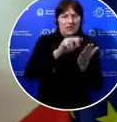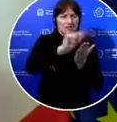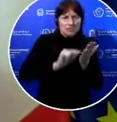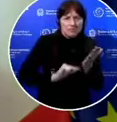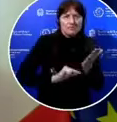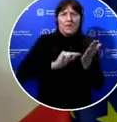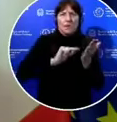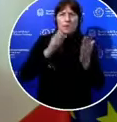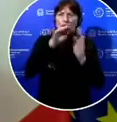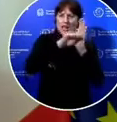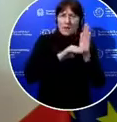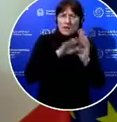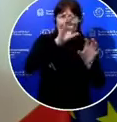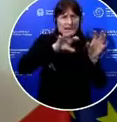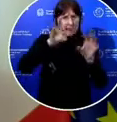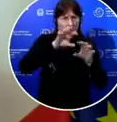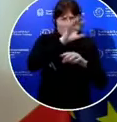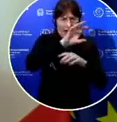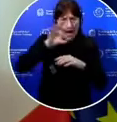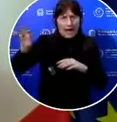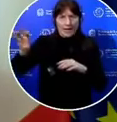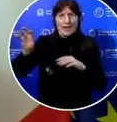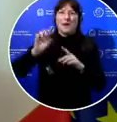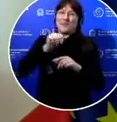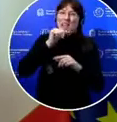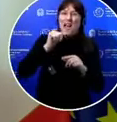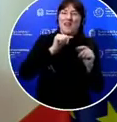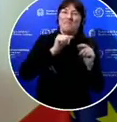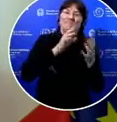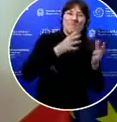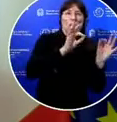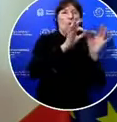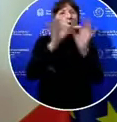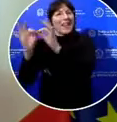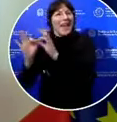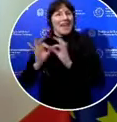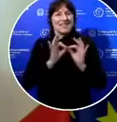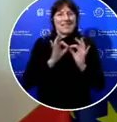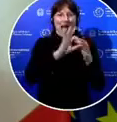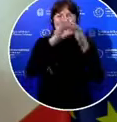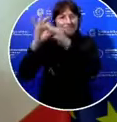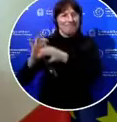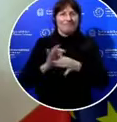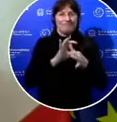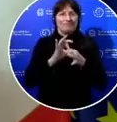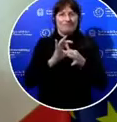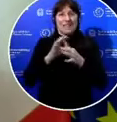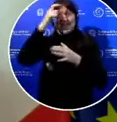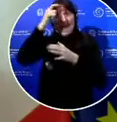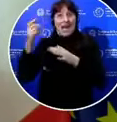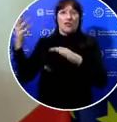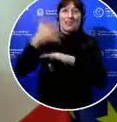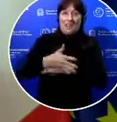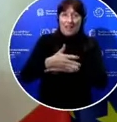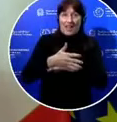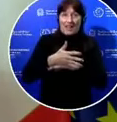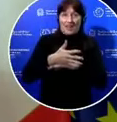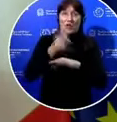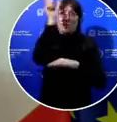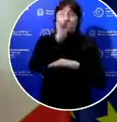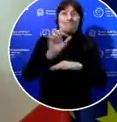programmazione regionale, occorre però dare coerenza all'intervento dello Stato, ed è un'esigenza, credo, molto